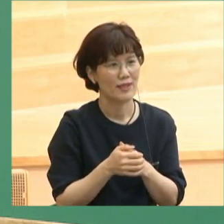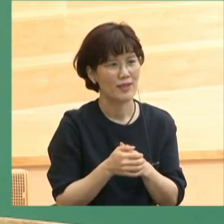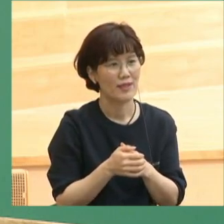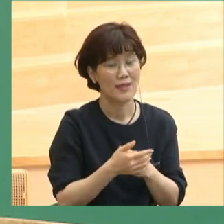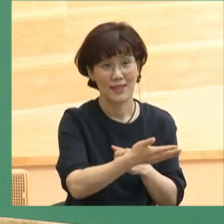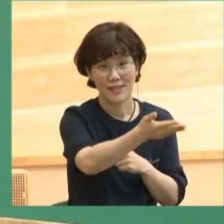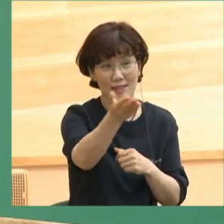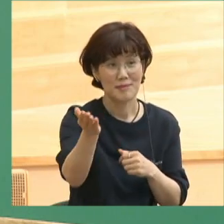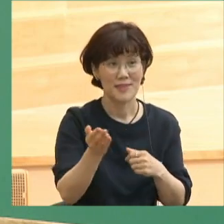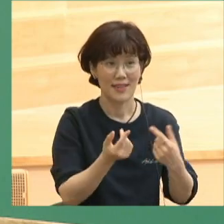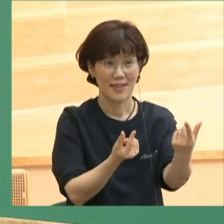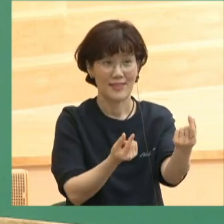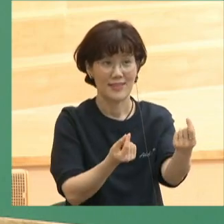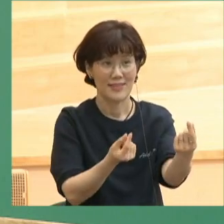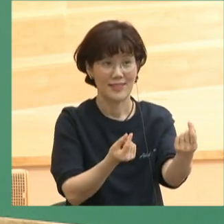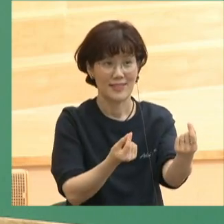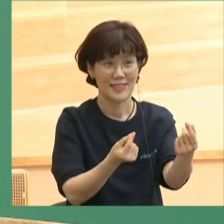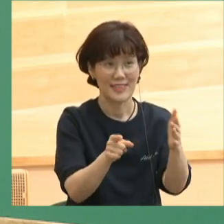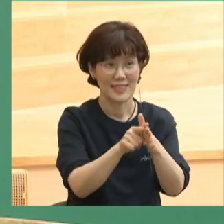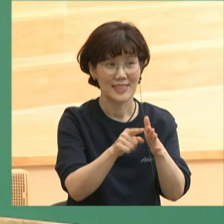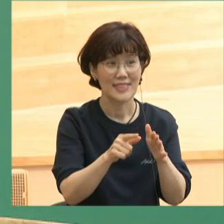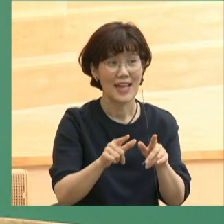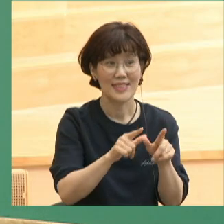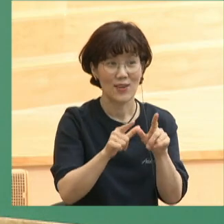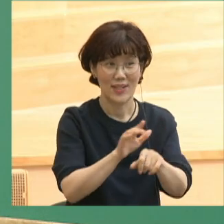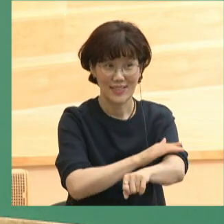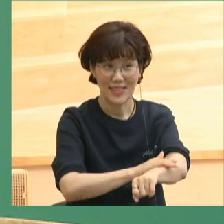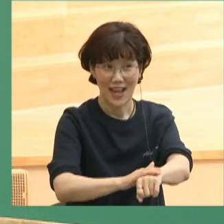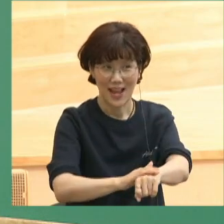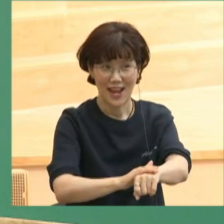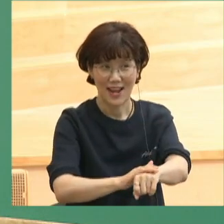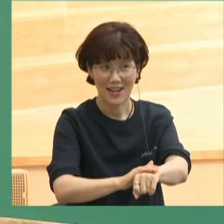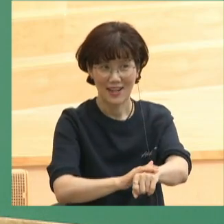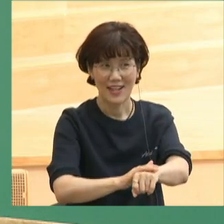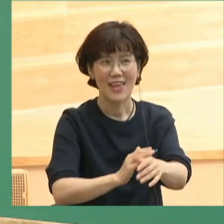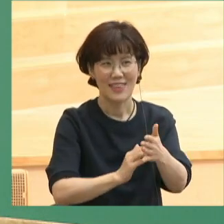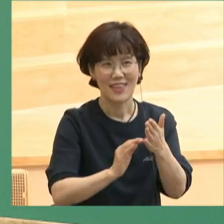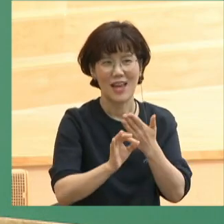여러분 같이 저를 따라 신앙생활을 잘 해오셨으면 눈치를 채셨죠.